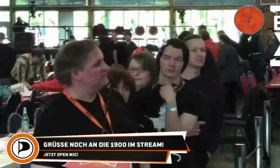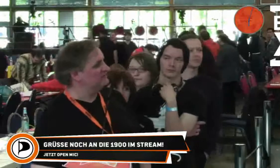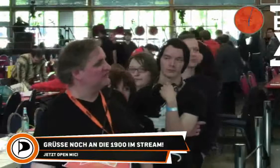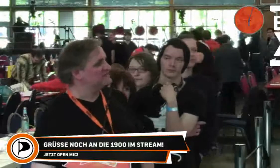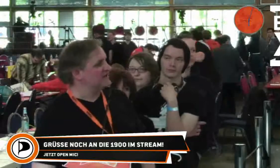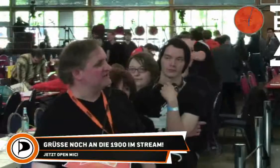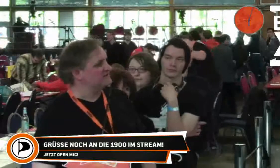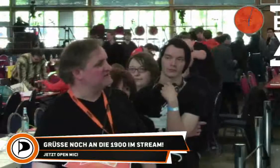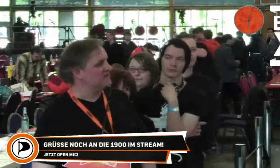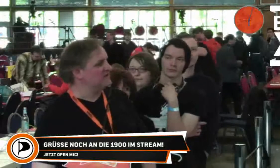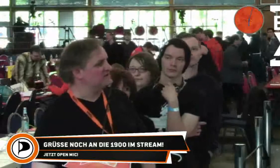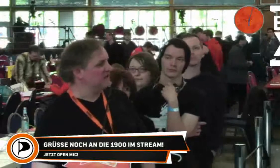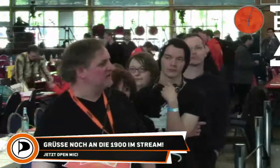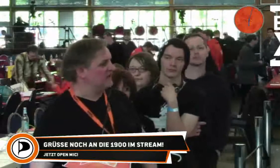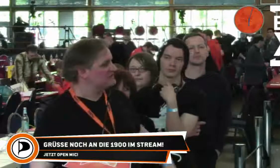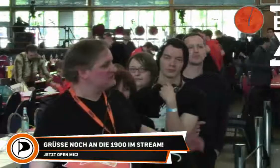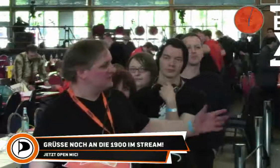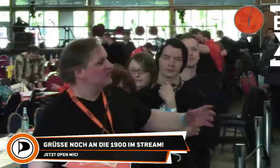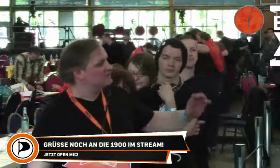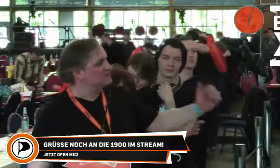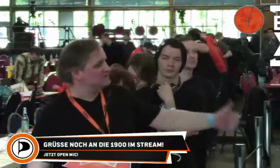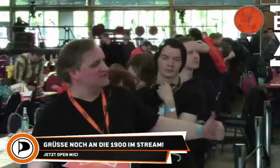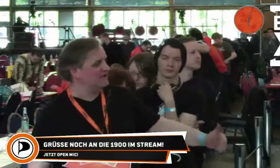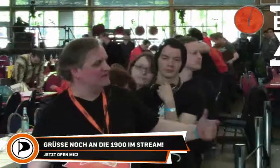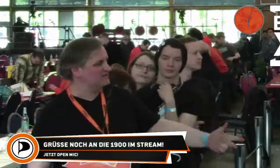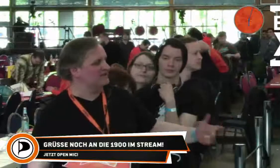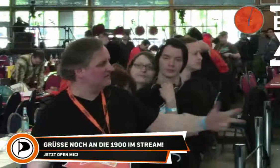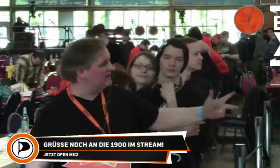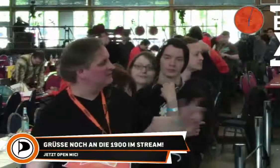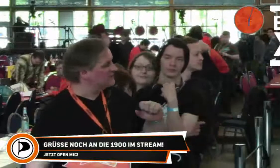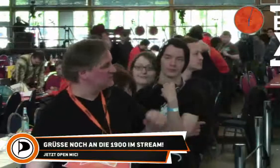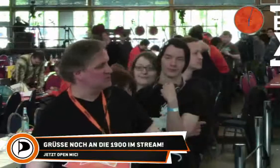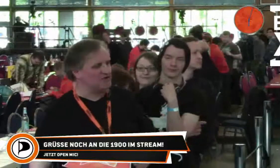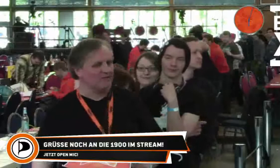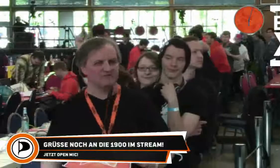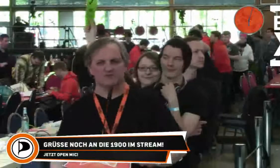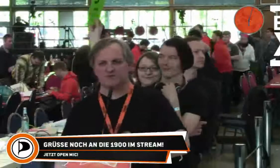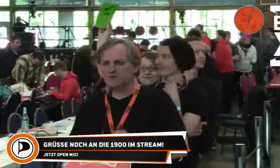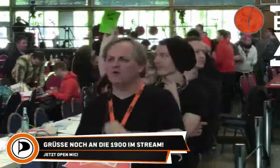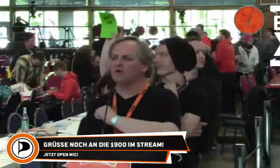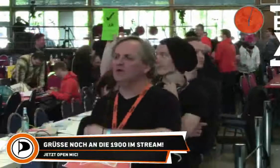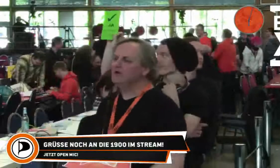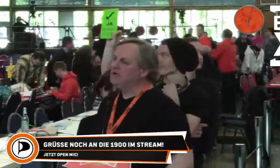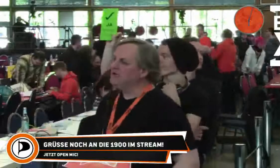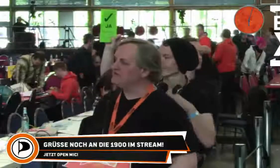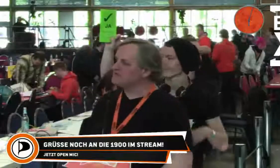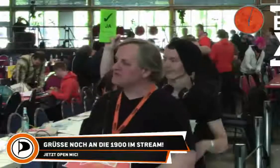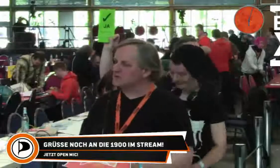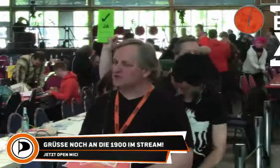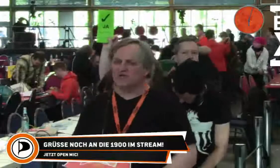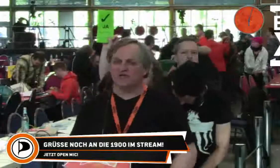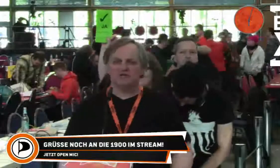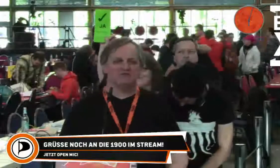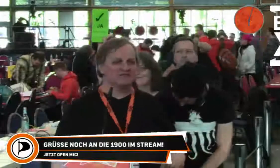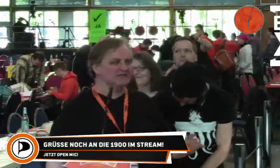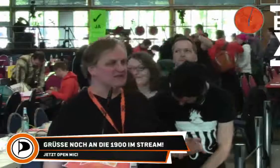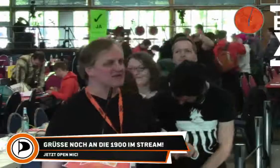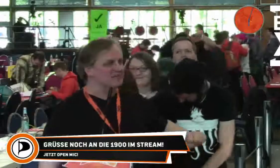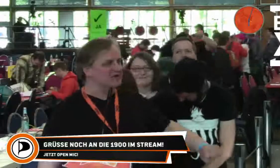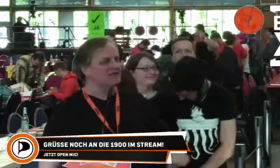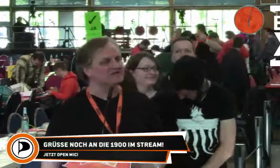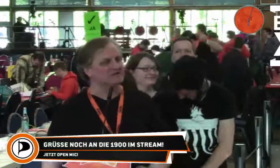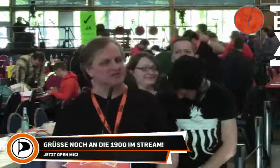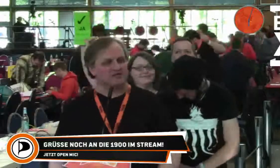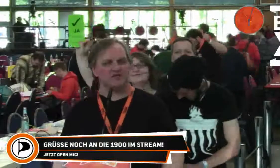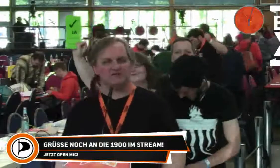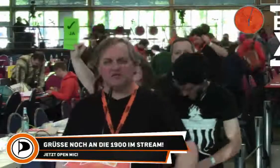die Wiki Seite CSD die heißt nur genau so csd3 Großbuchstaben zu besuchen festzustellen was in